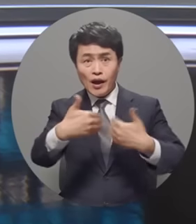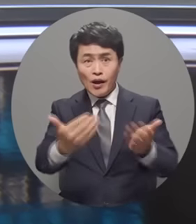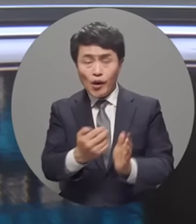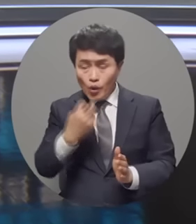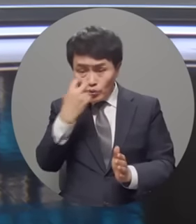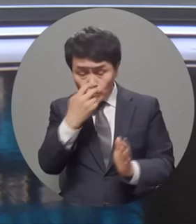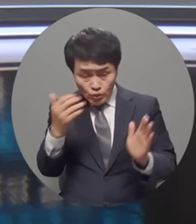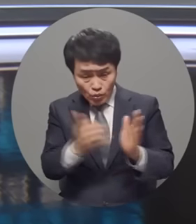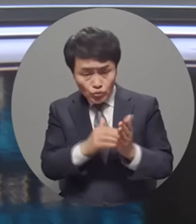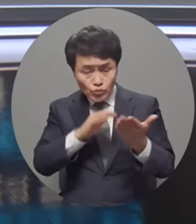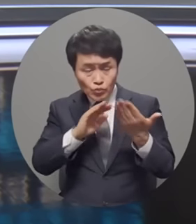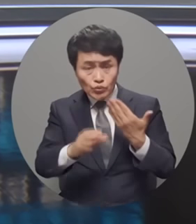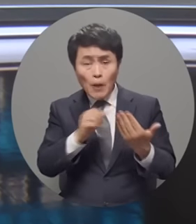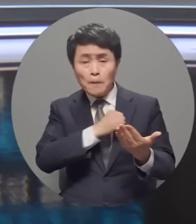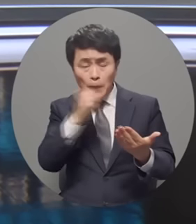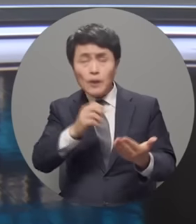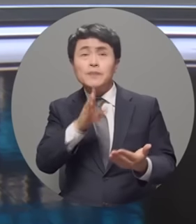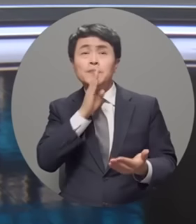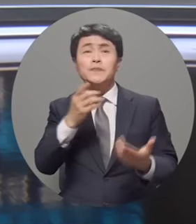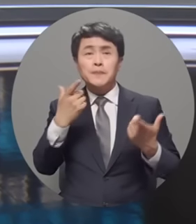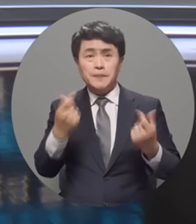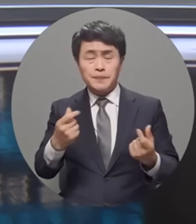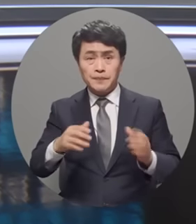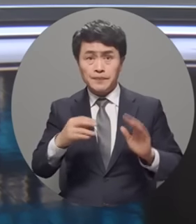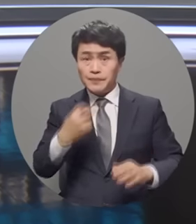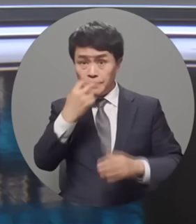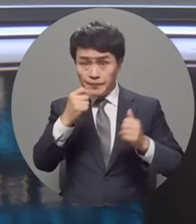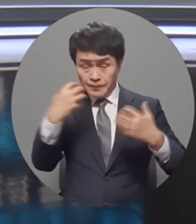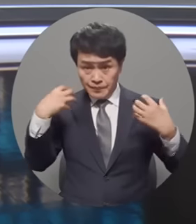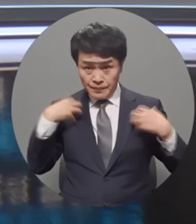종료된 이후 통과된 게 맞습니다. 검찰 수사